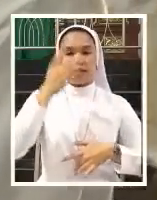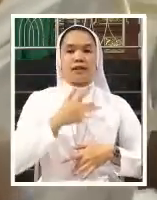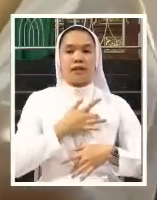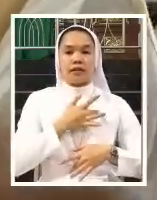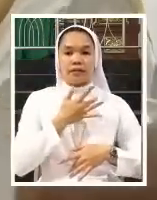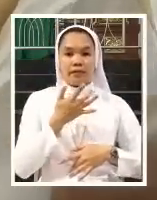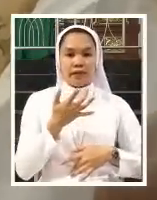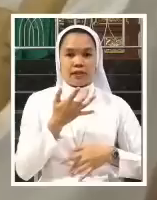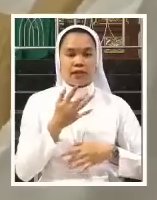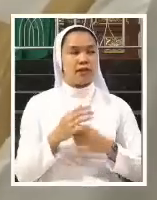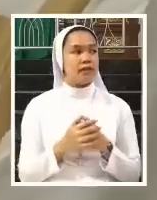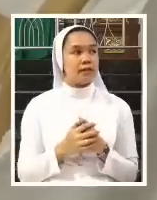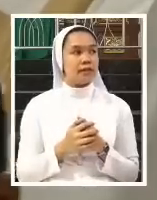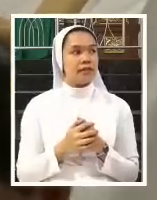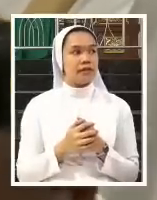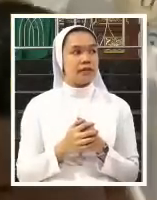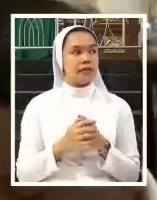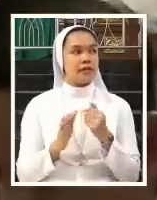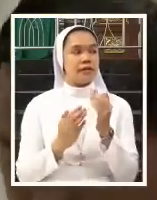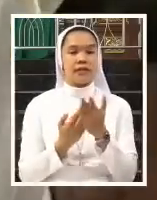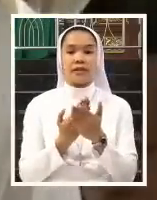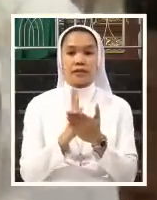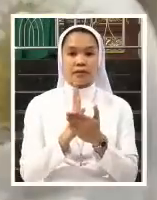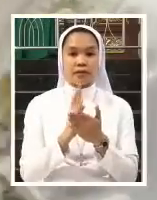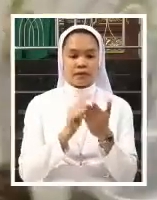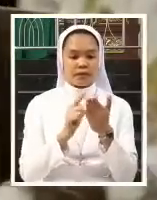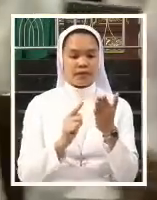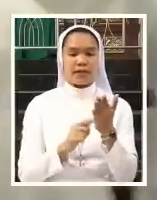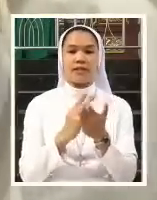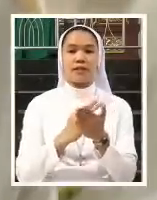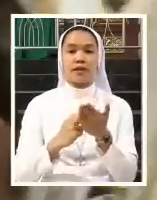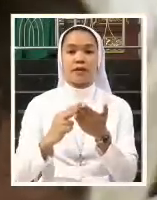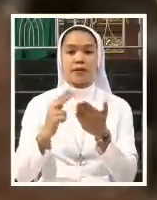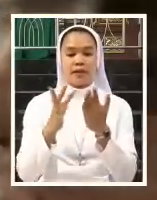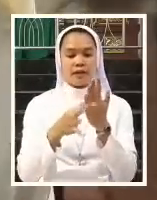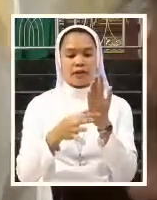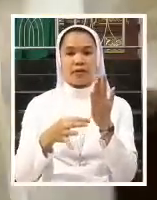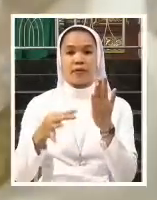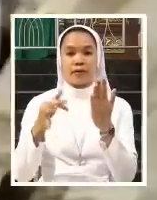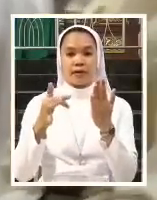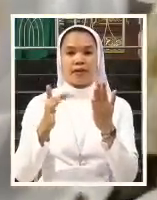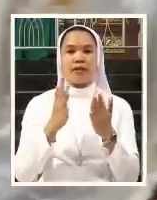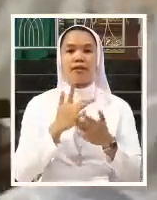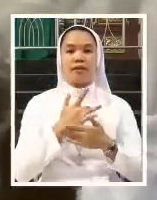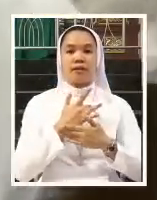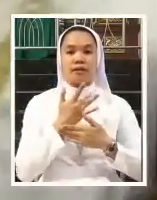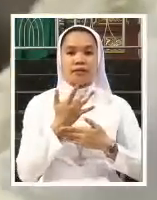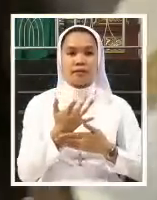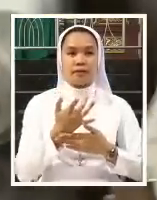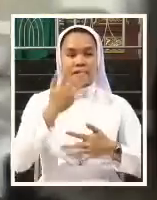kamatean. Sa paagi kay ning Santo Olyo, nakakamate ang